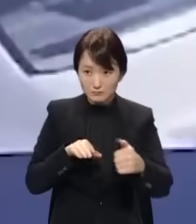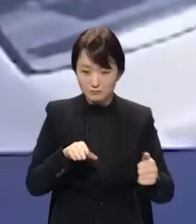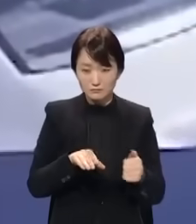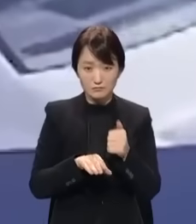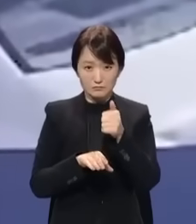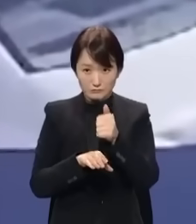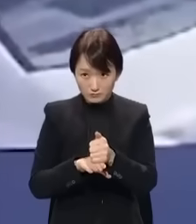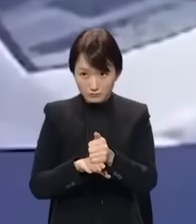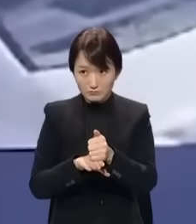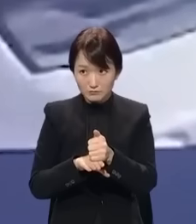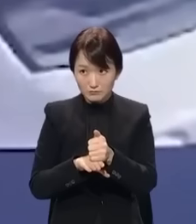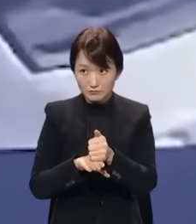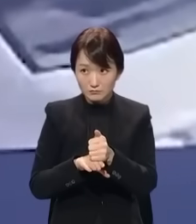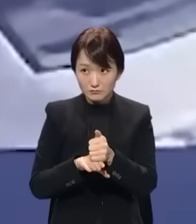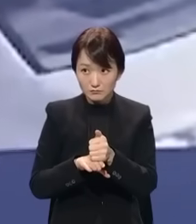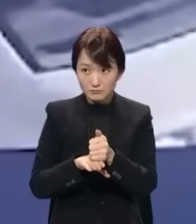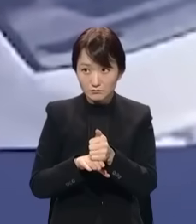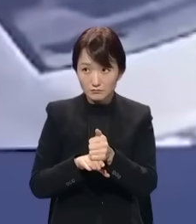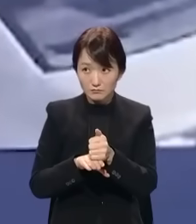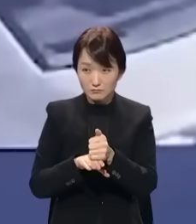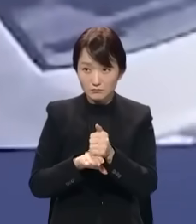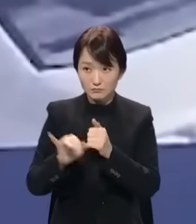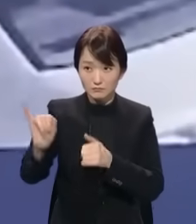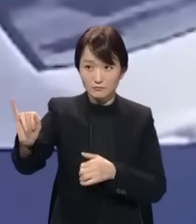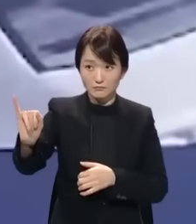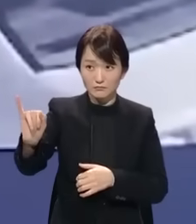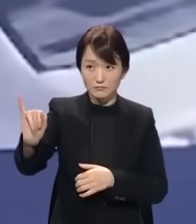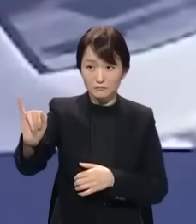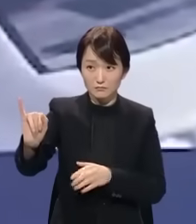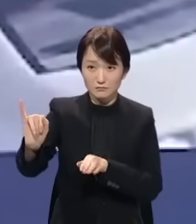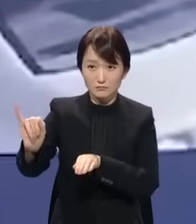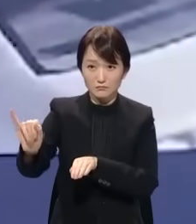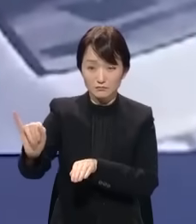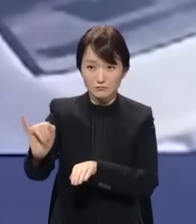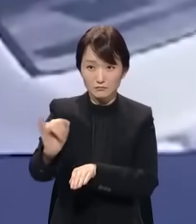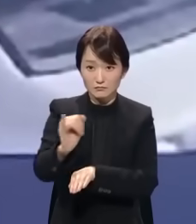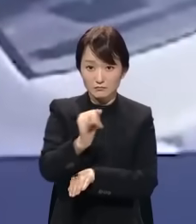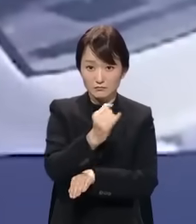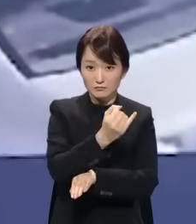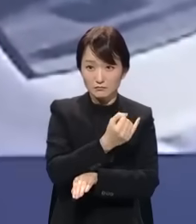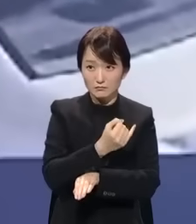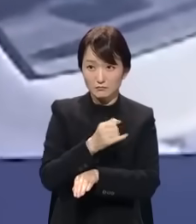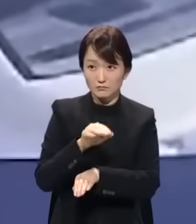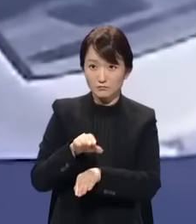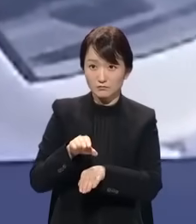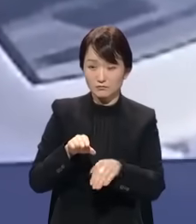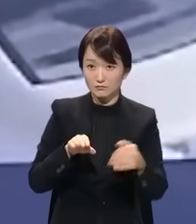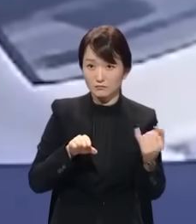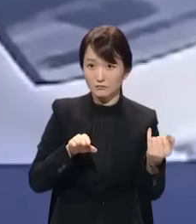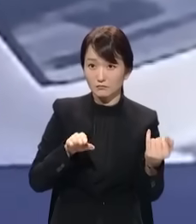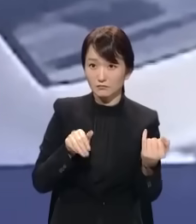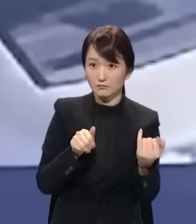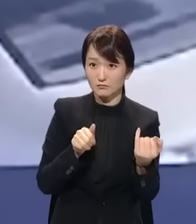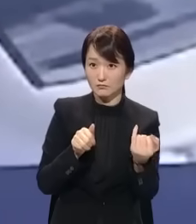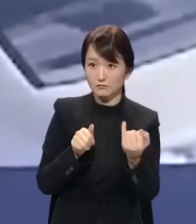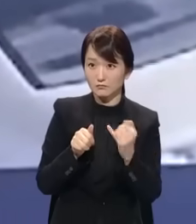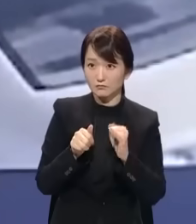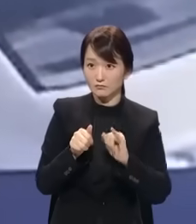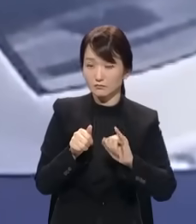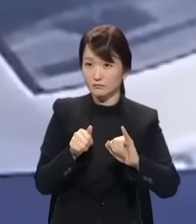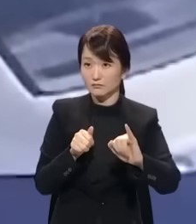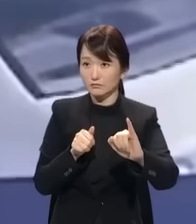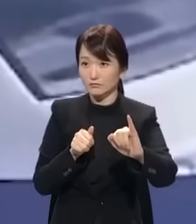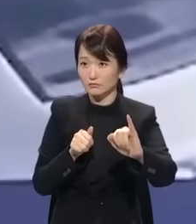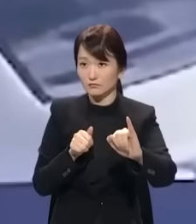올라타는 모습입니다. 여성이 차량 쪽으로 다가왔고요. 뭔가 대화를 나눕니다. 네, 대화를 마친 여성은 다시 돌아가는 듯한데 이